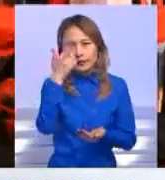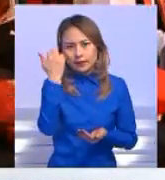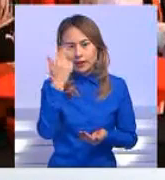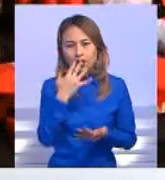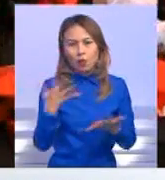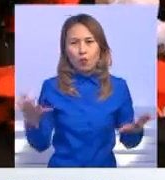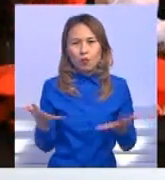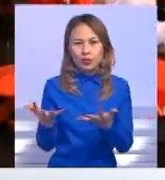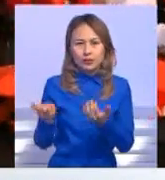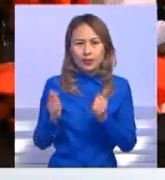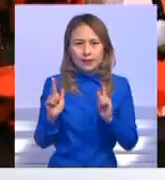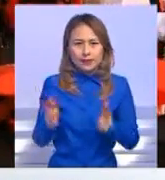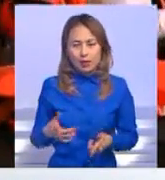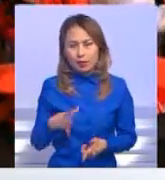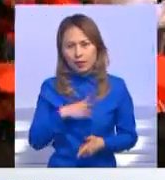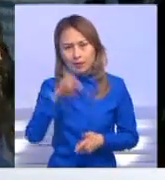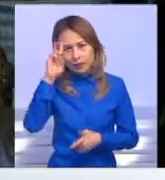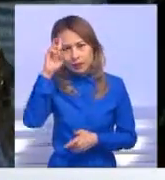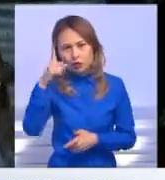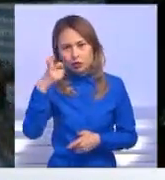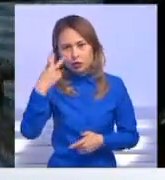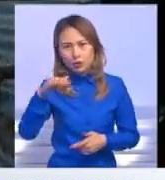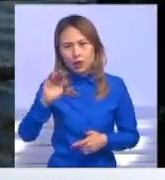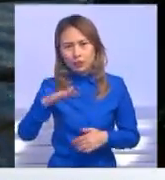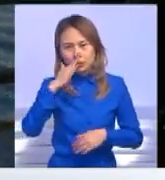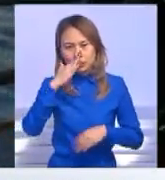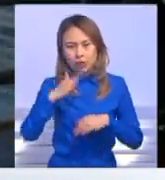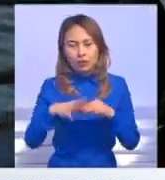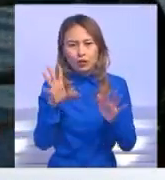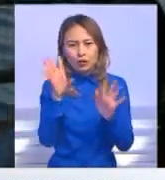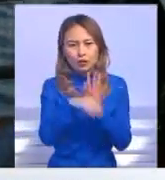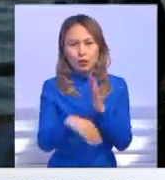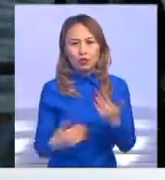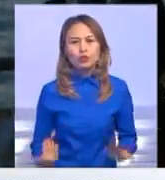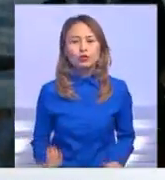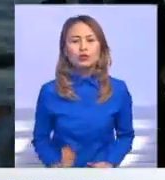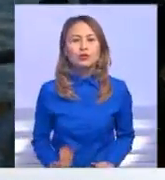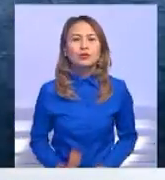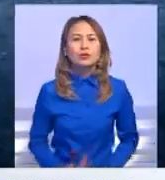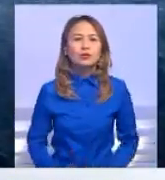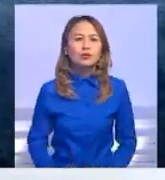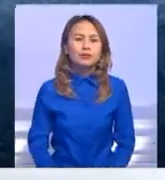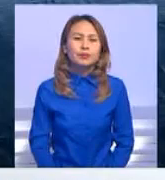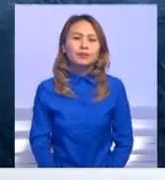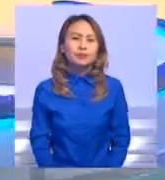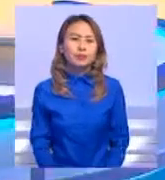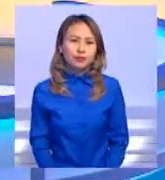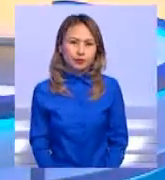қабылдаған. Бұл мемлекетте 120 мыңдай босқын өмір сүріп жатыр.